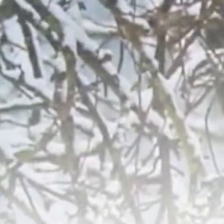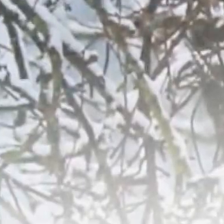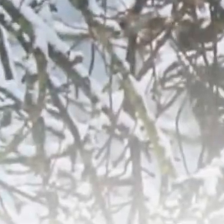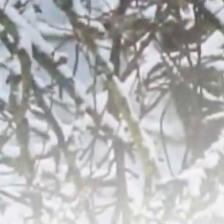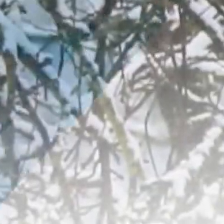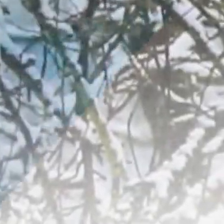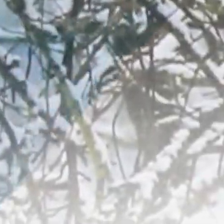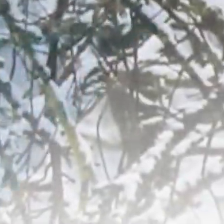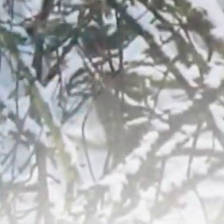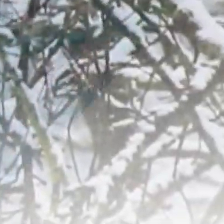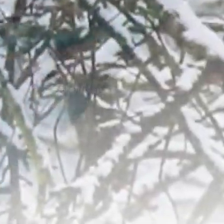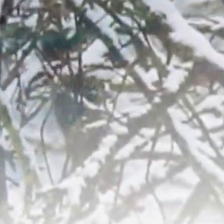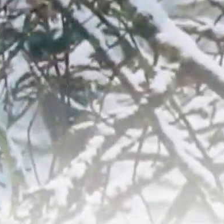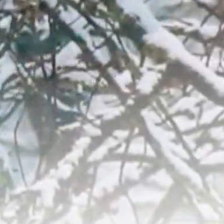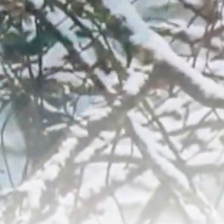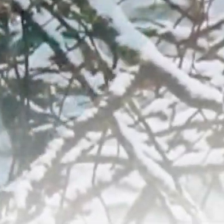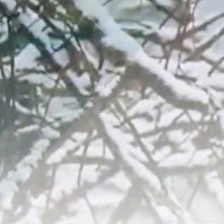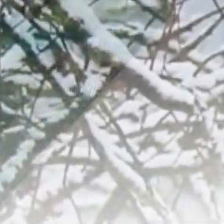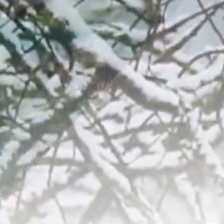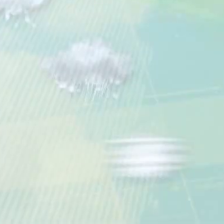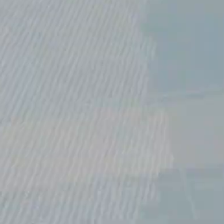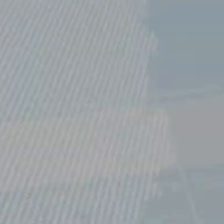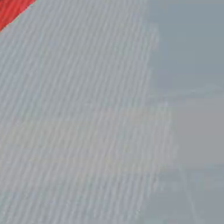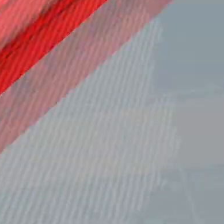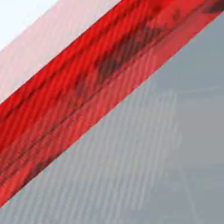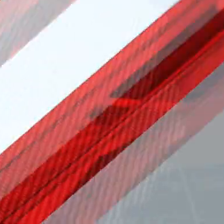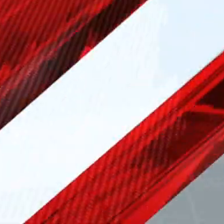Эдзіта, Марыя, Макар і Мар'ян.